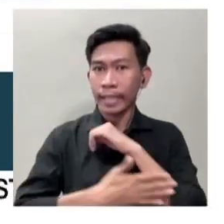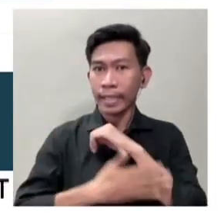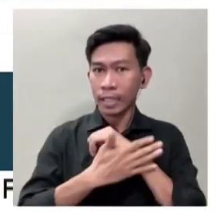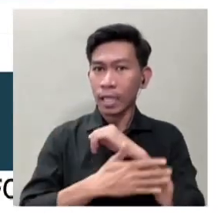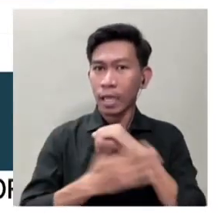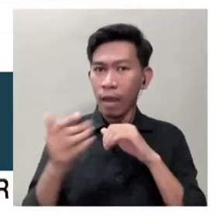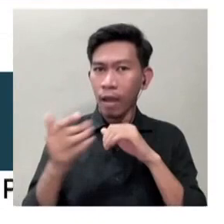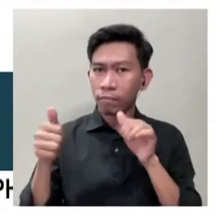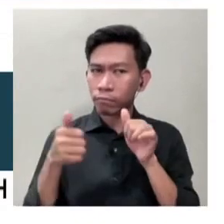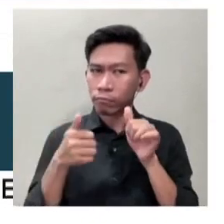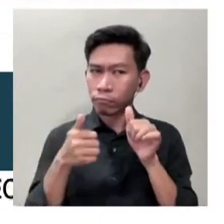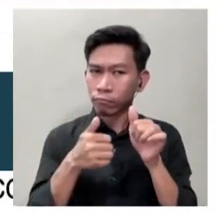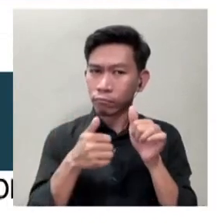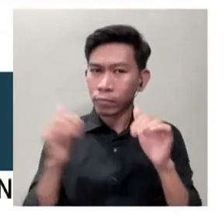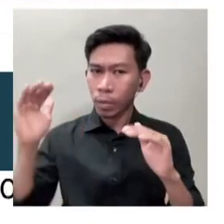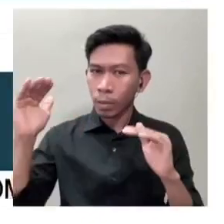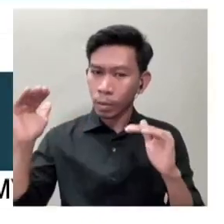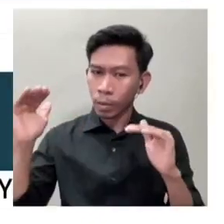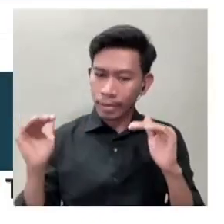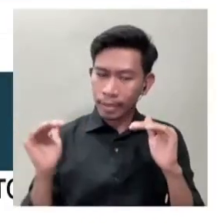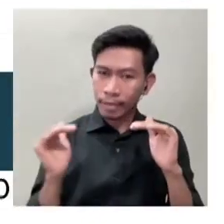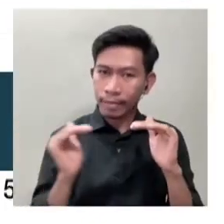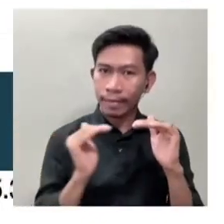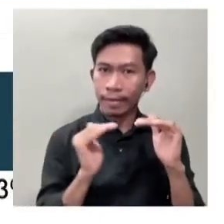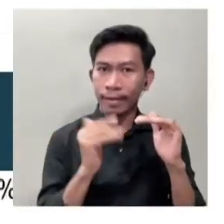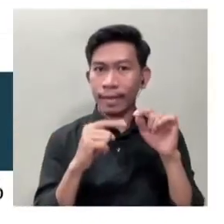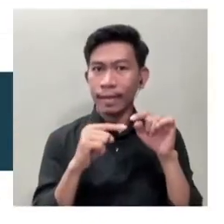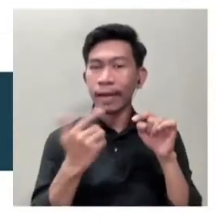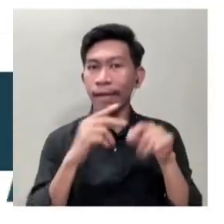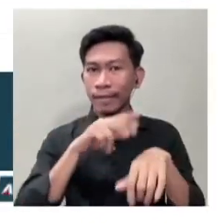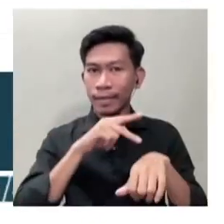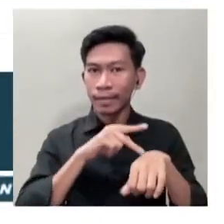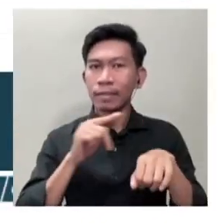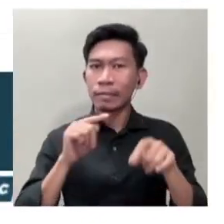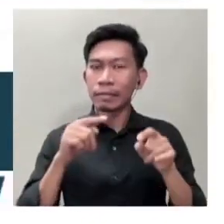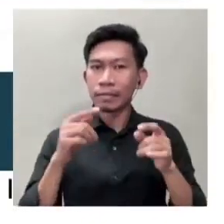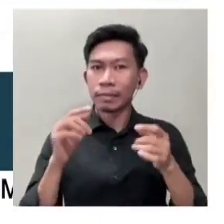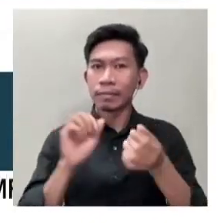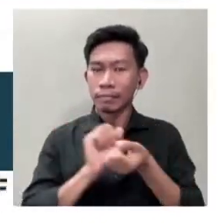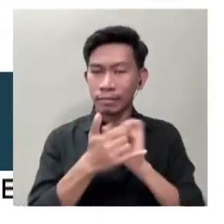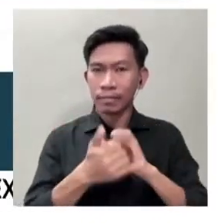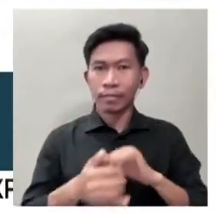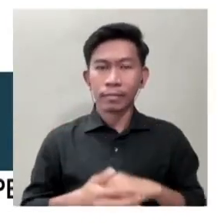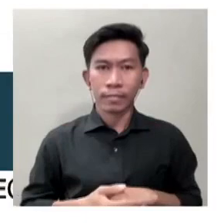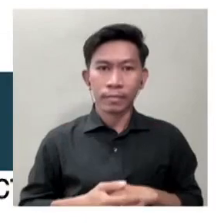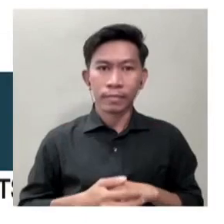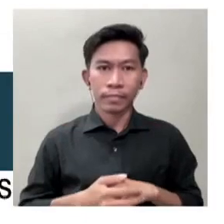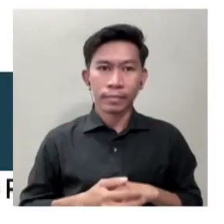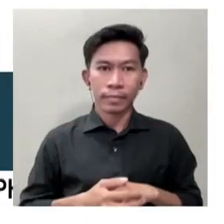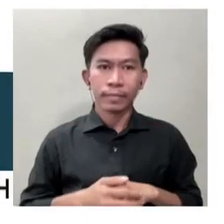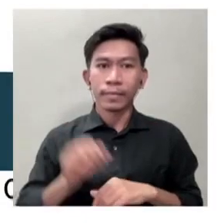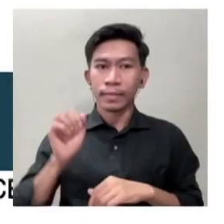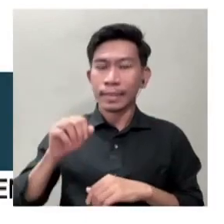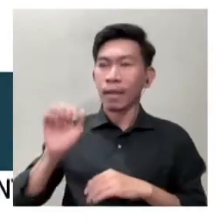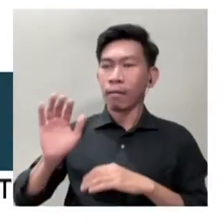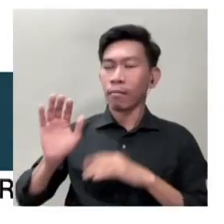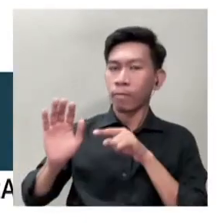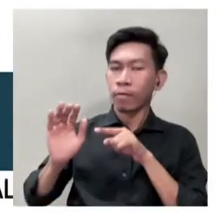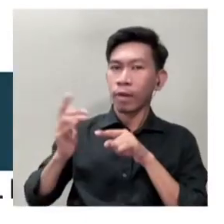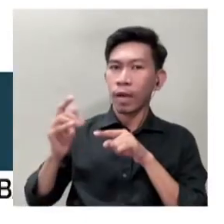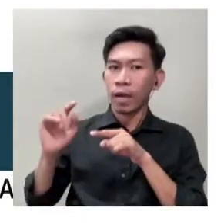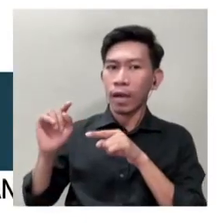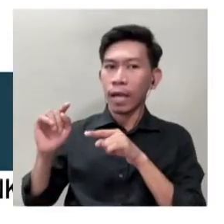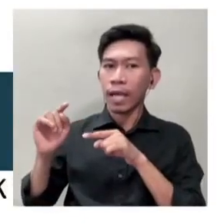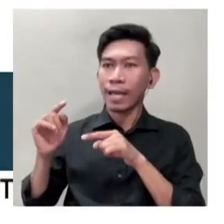Pilipinas para anong presyo pwedeng bilhin yun sa kanila. Yun po yung sinasabi nyo kanina na importanteng merkado po